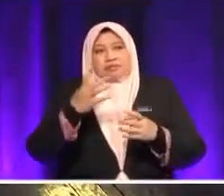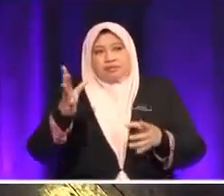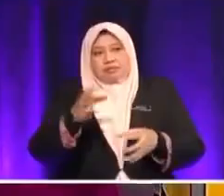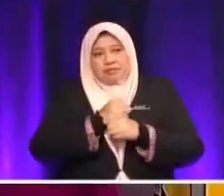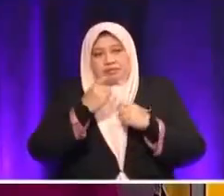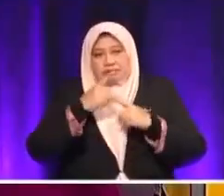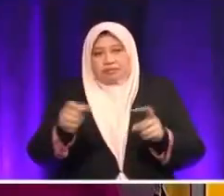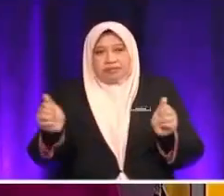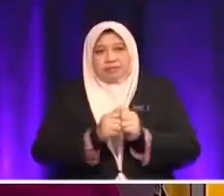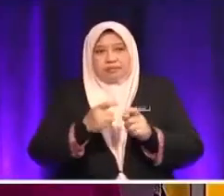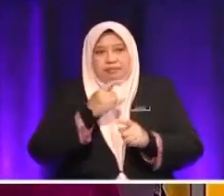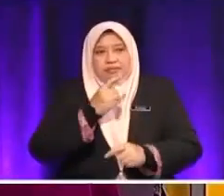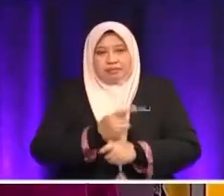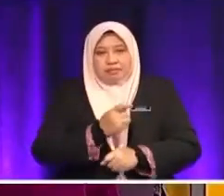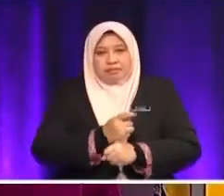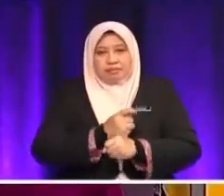berjaya Hanif